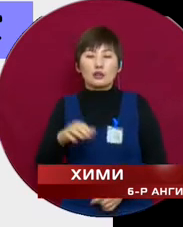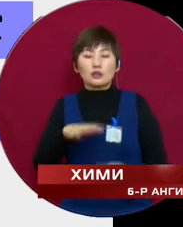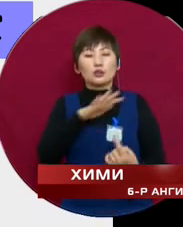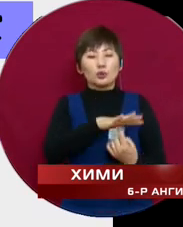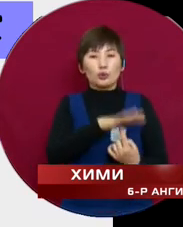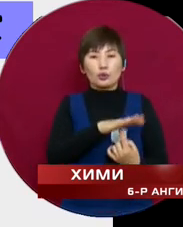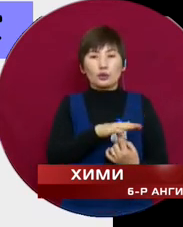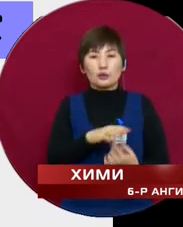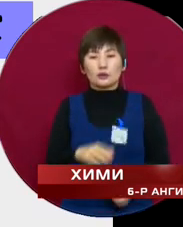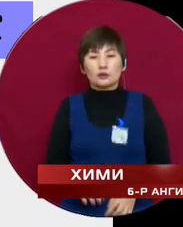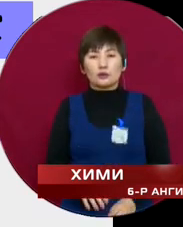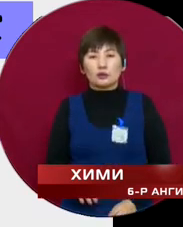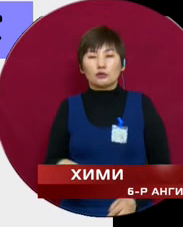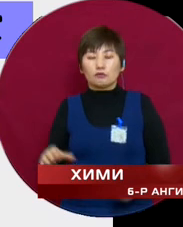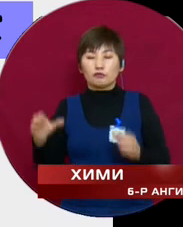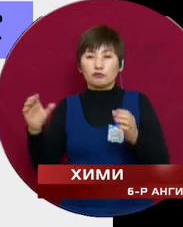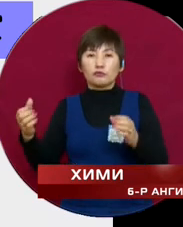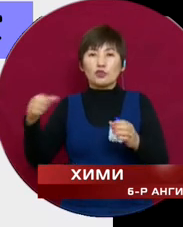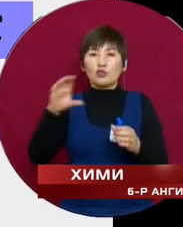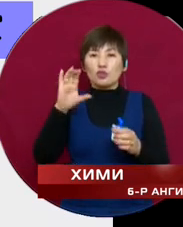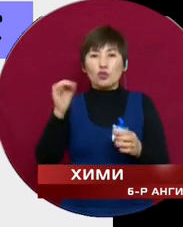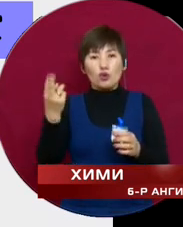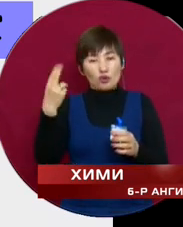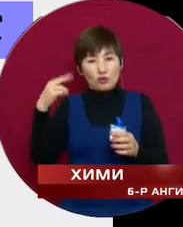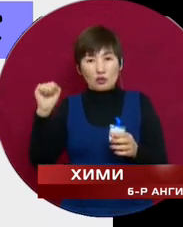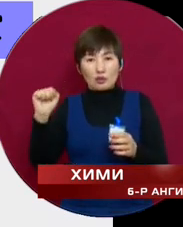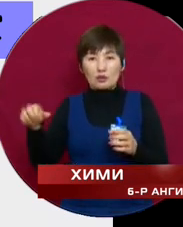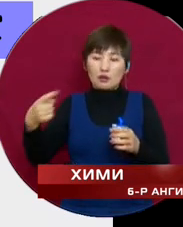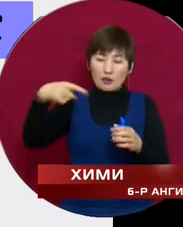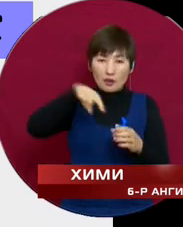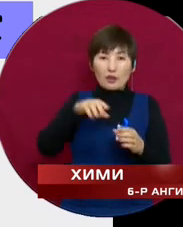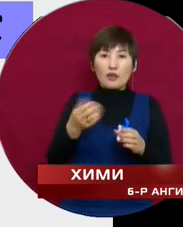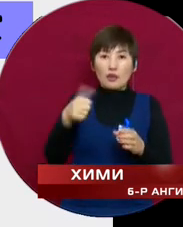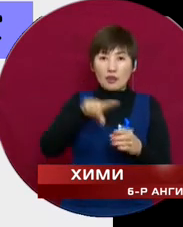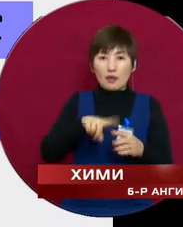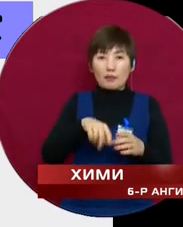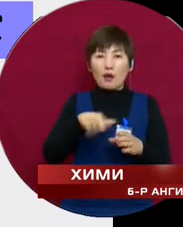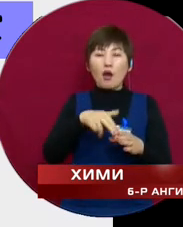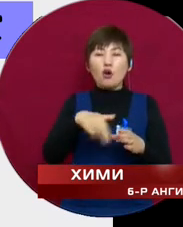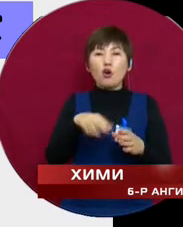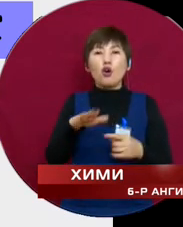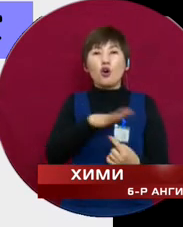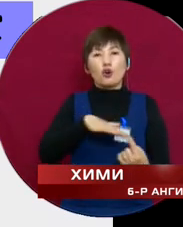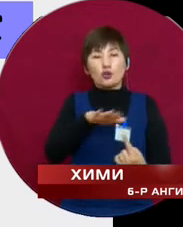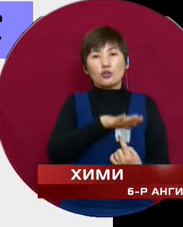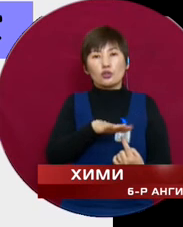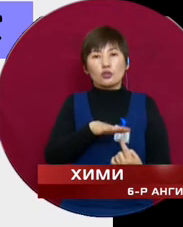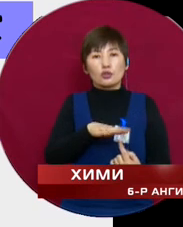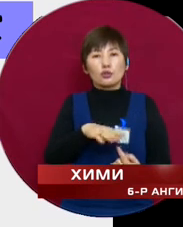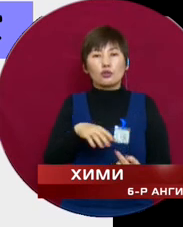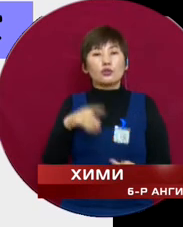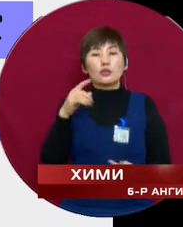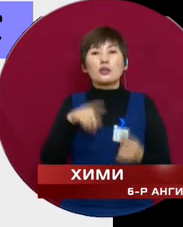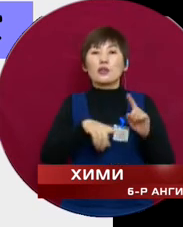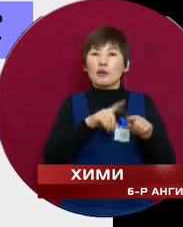Хэрэв кока-кола дээр содыг бага багаар нэмэх үед уусмалын орчин хэрхэн өөрчлөгдөхийг таамаглана уу?